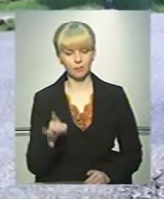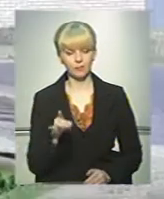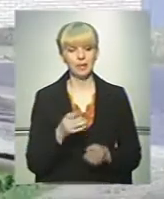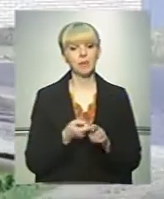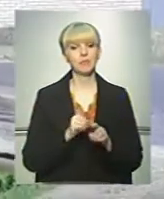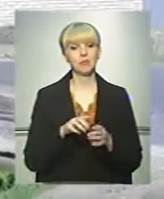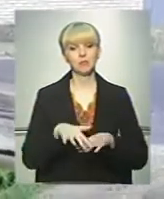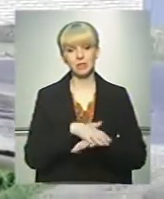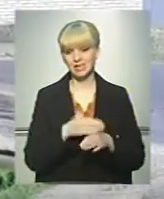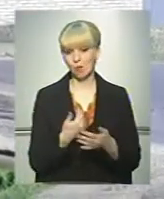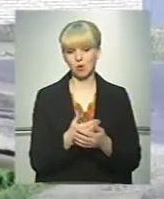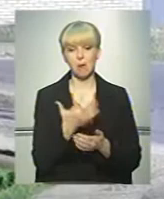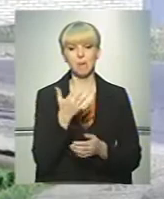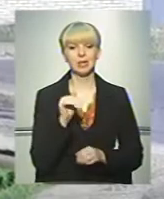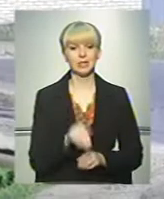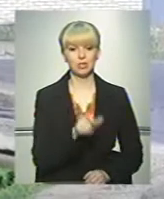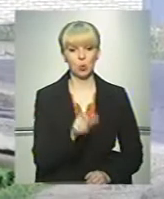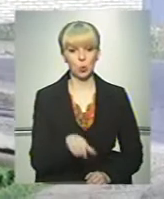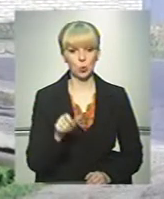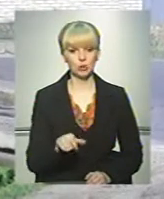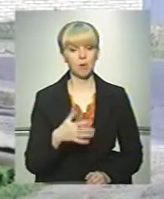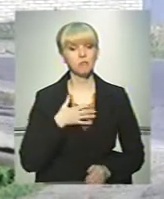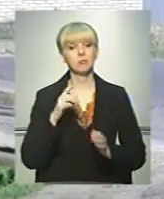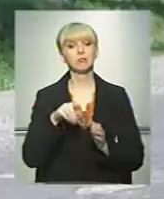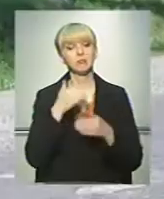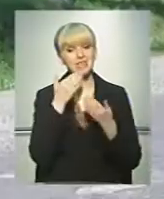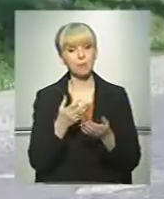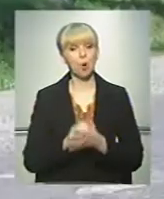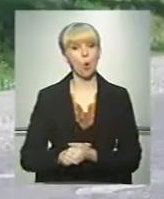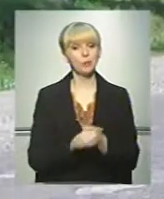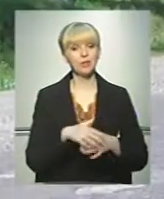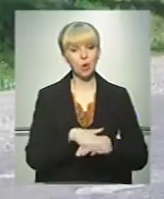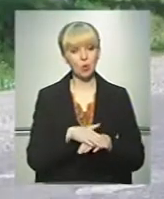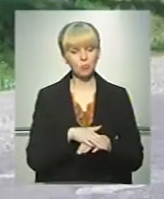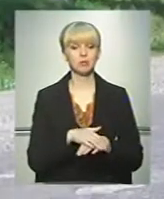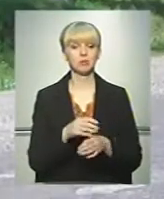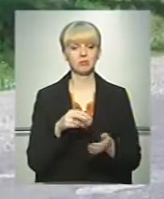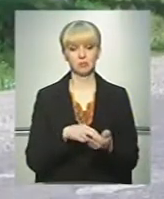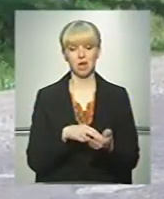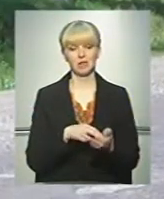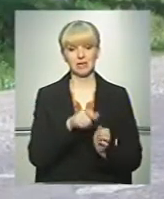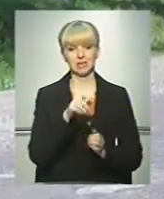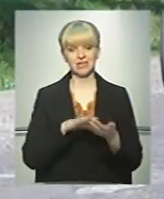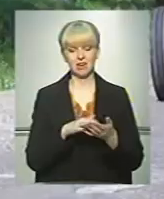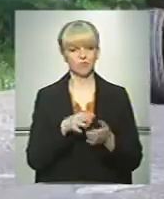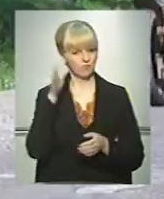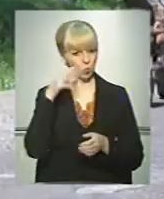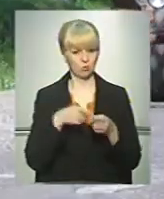Глибоччині. Населення приблизно 5 тисяч людей. Мої запитання про об'єднання громад ставить селян у глухий кут.